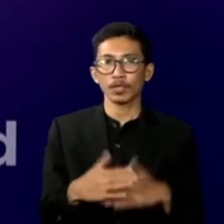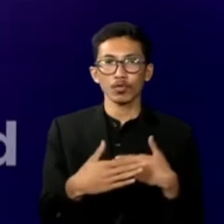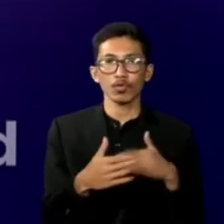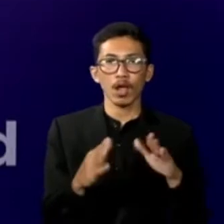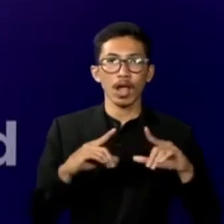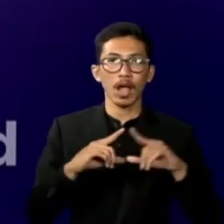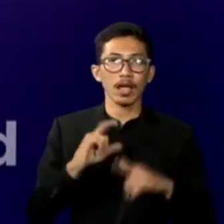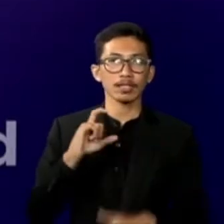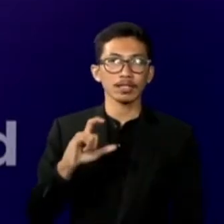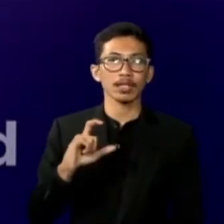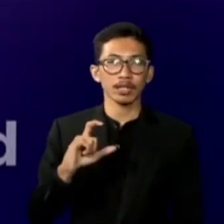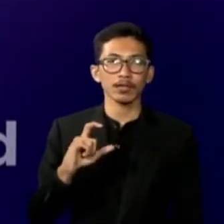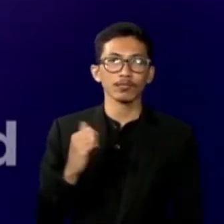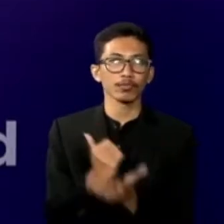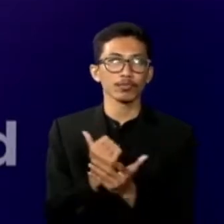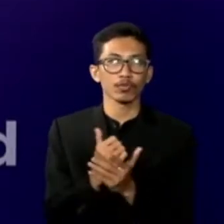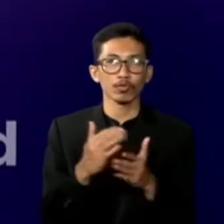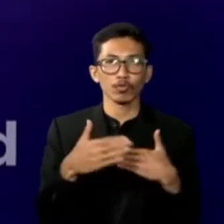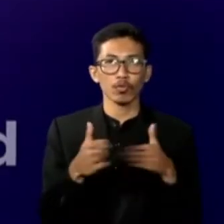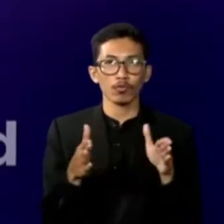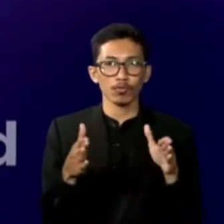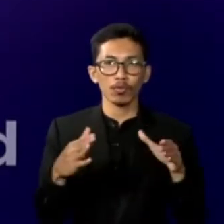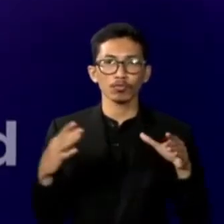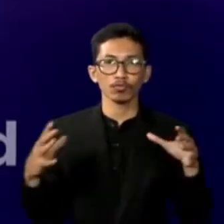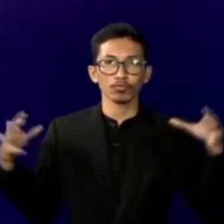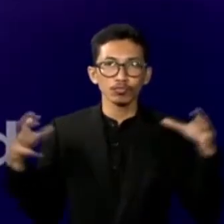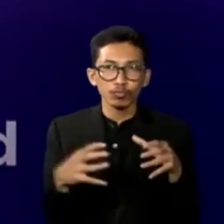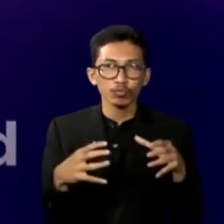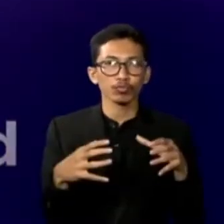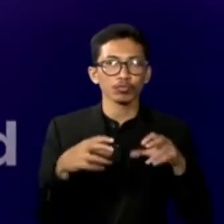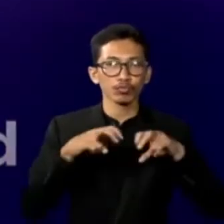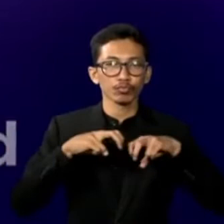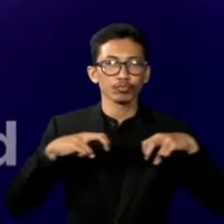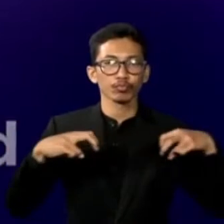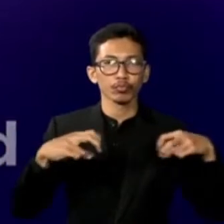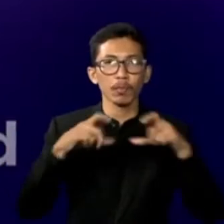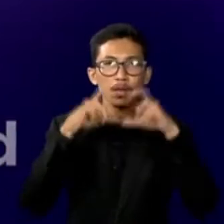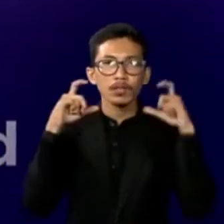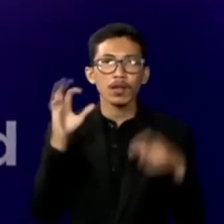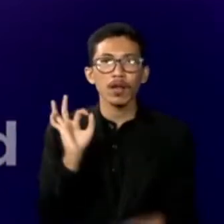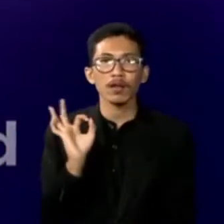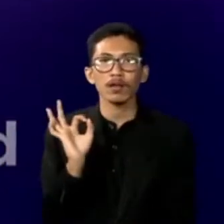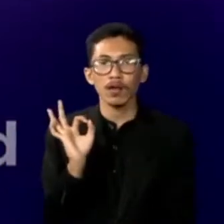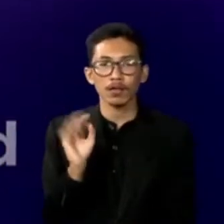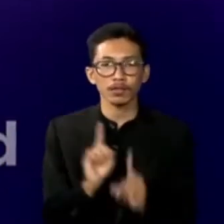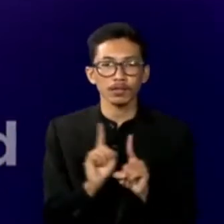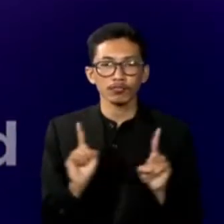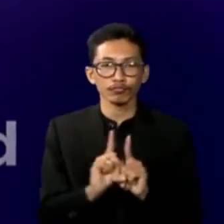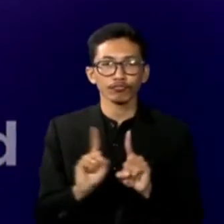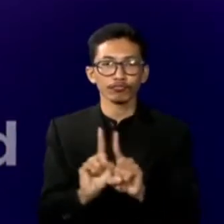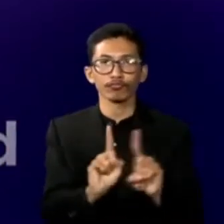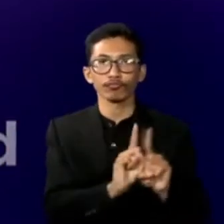sebuah ruangan ber-ac kemudian berkumpul orang di sana tidak menggunakan Master tidak menjaga